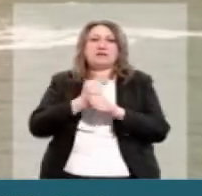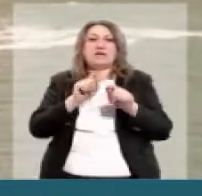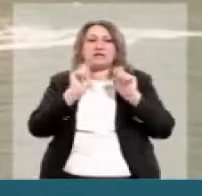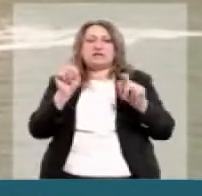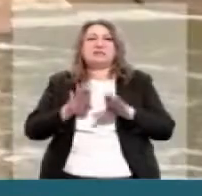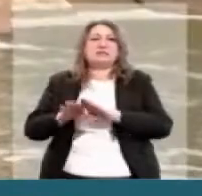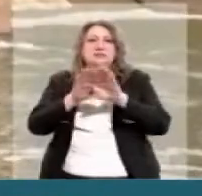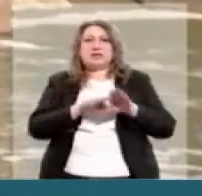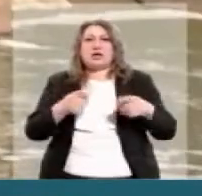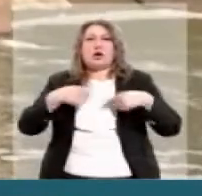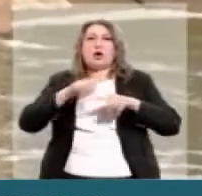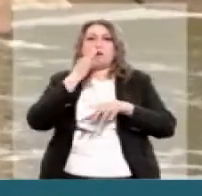ведомства отвечающие за воду